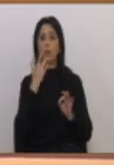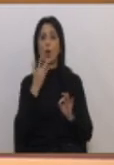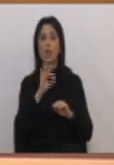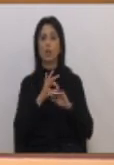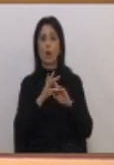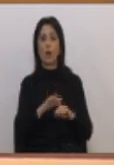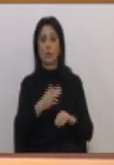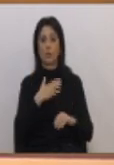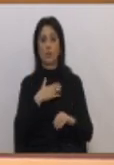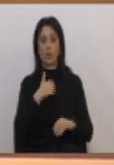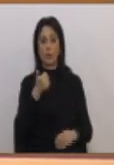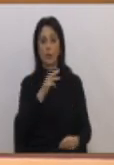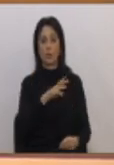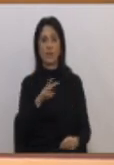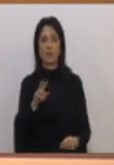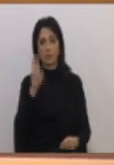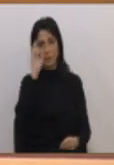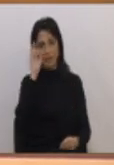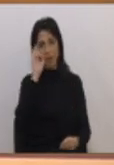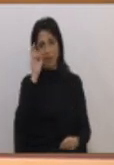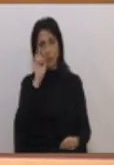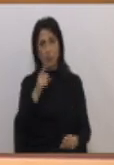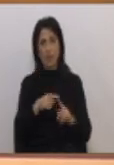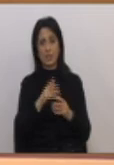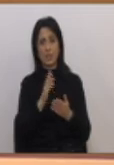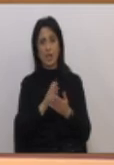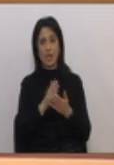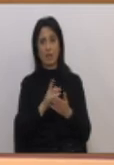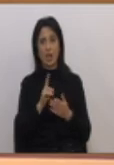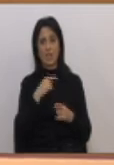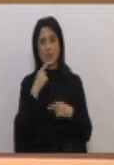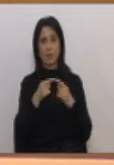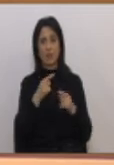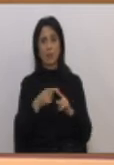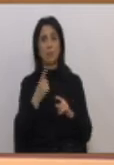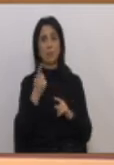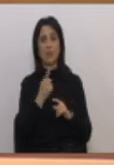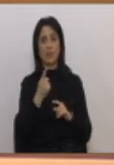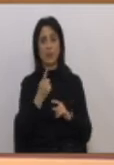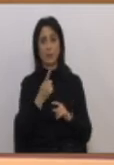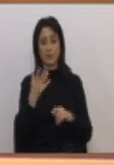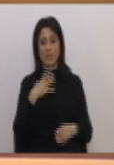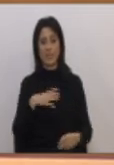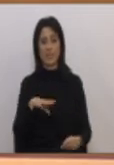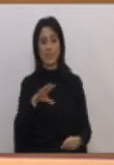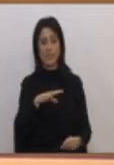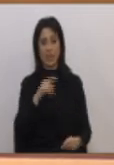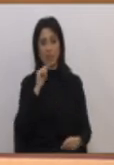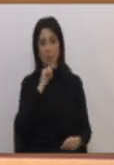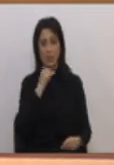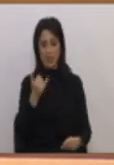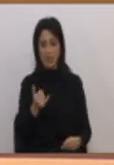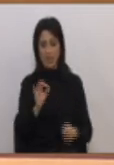satarebs chveni premier ministri da mtavroba. Es aris da raze metqveleps es. Pirveli. Sakartvelos economika ekha